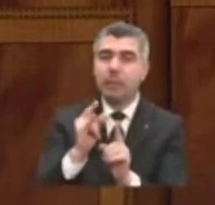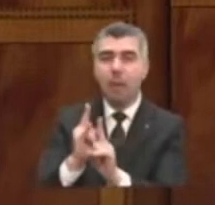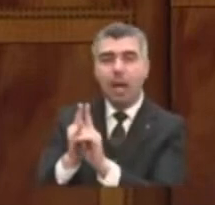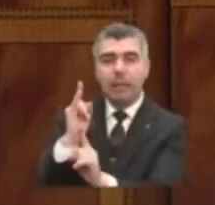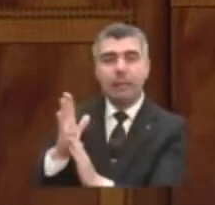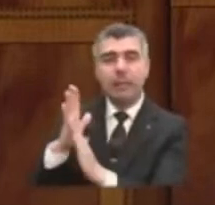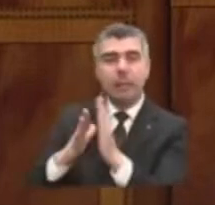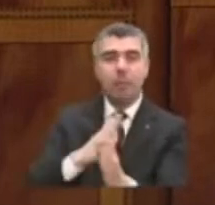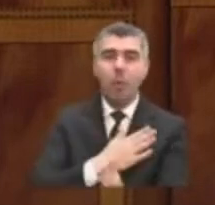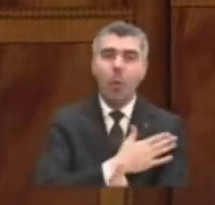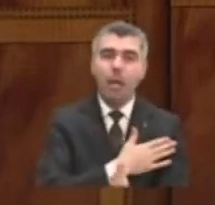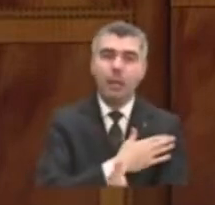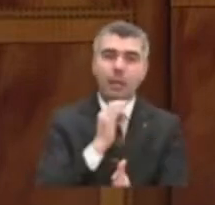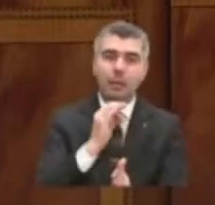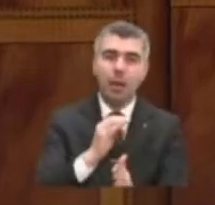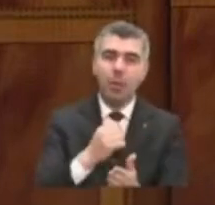الوطنيه